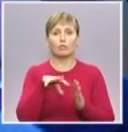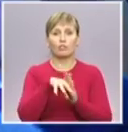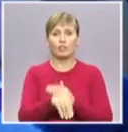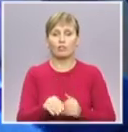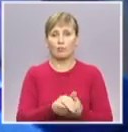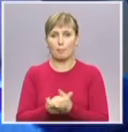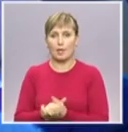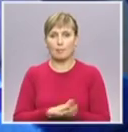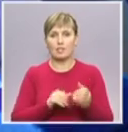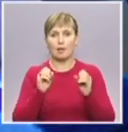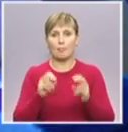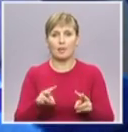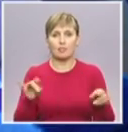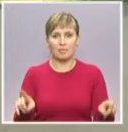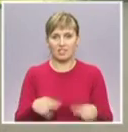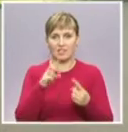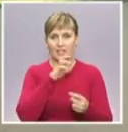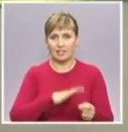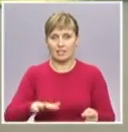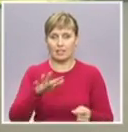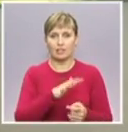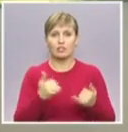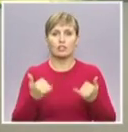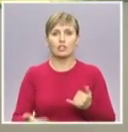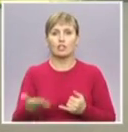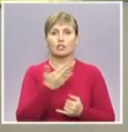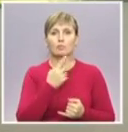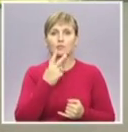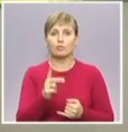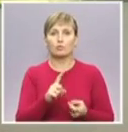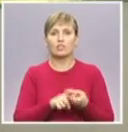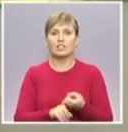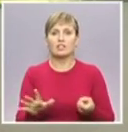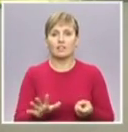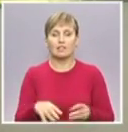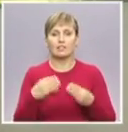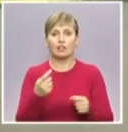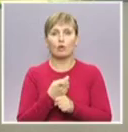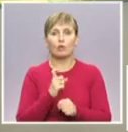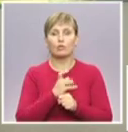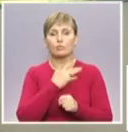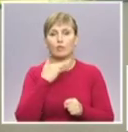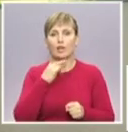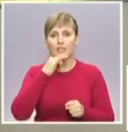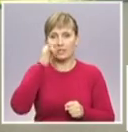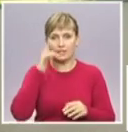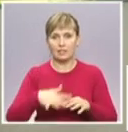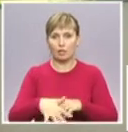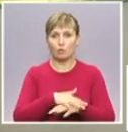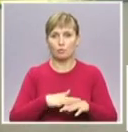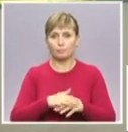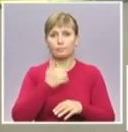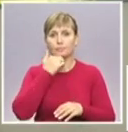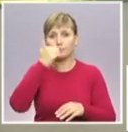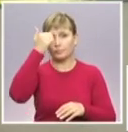в мир, безопасность и процветание страны. И сейчас мы видим, что независимость дала очень много казахстанскому народу.